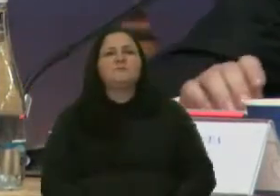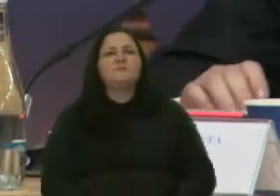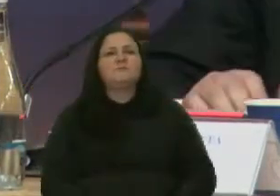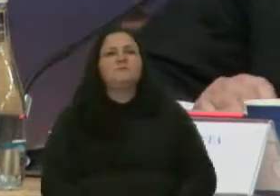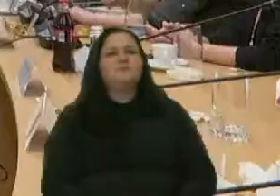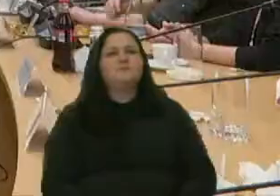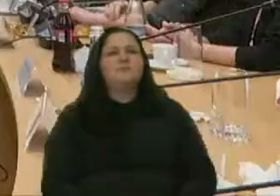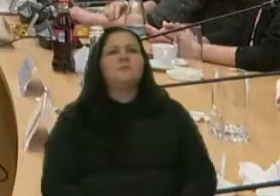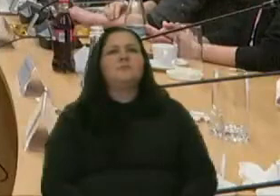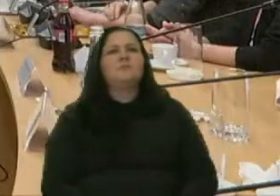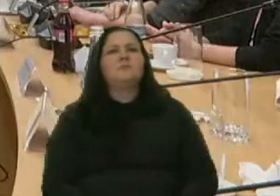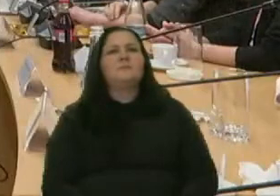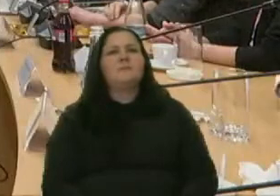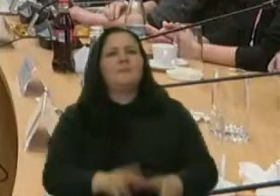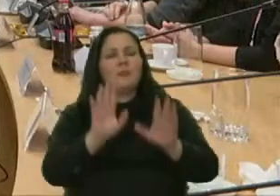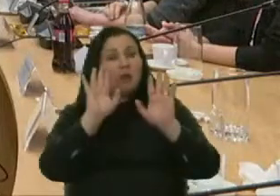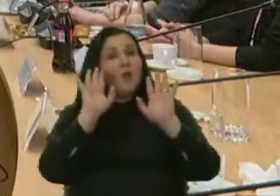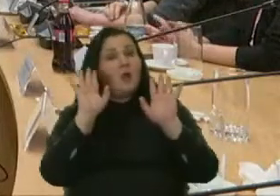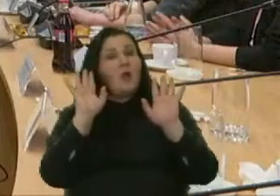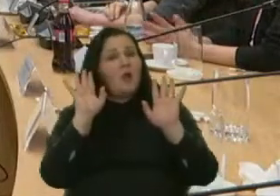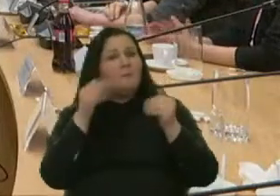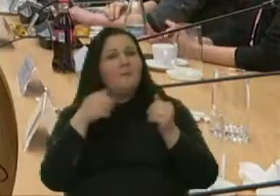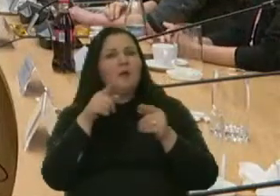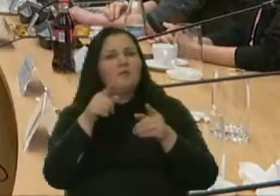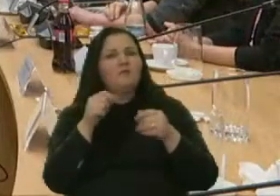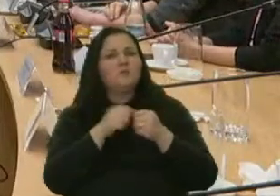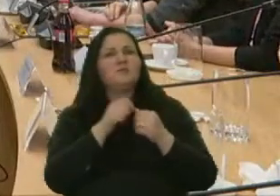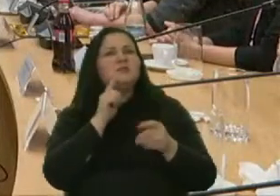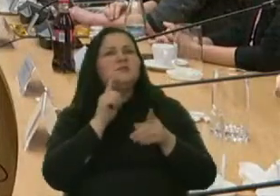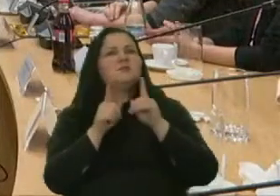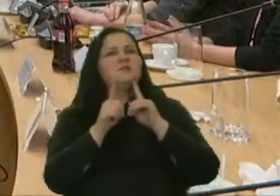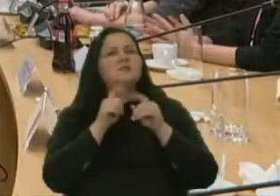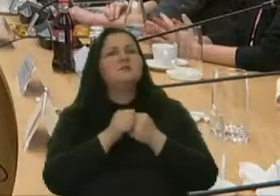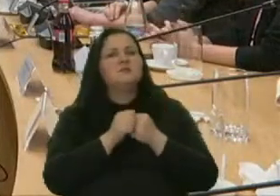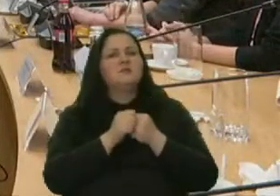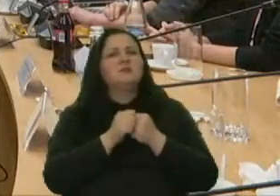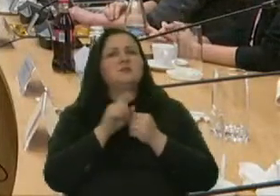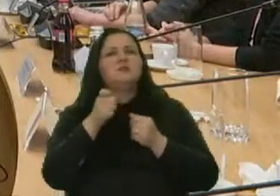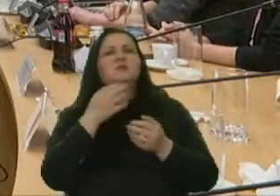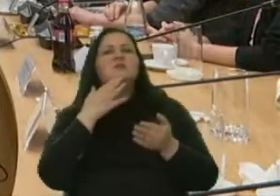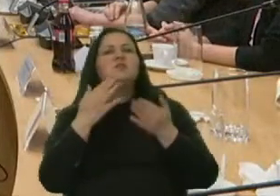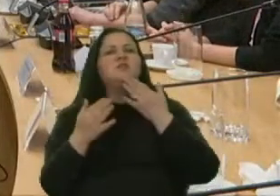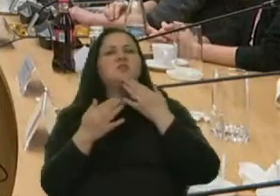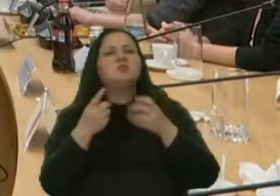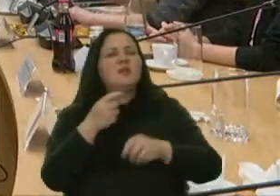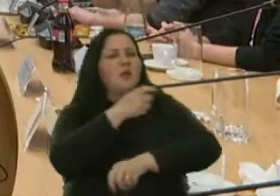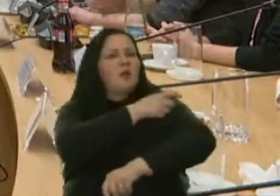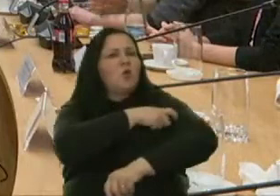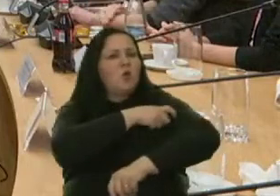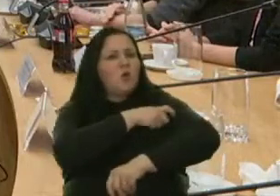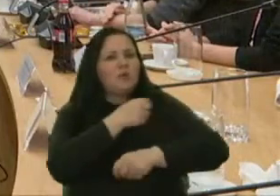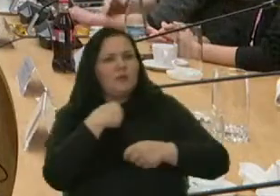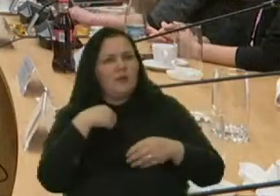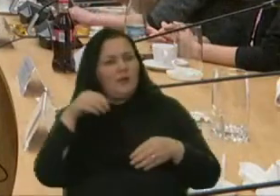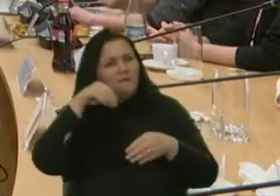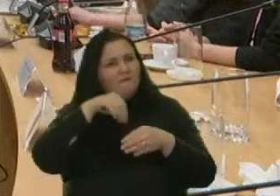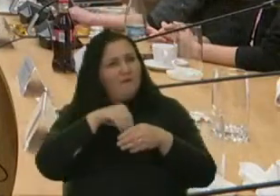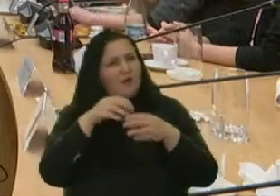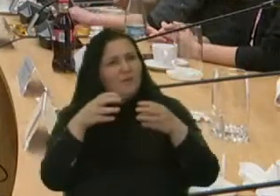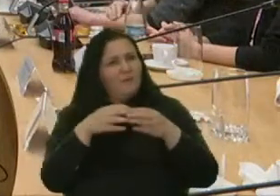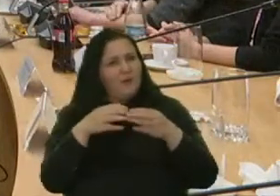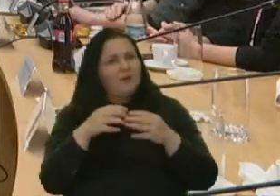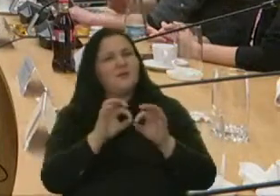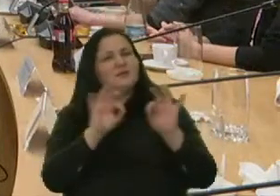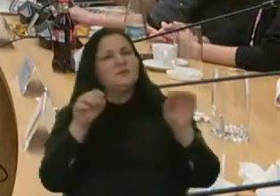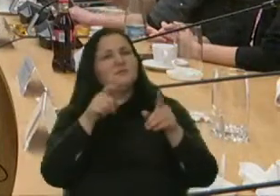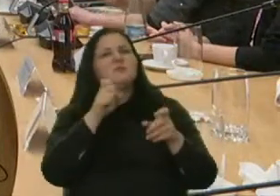răspuns direct Mulțumesc frumos am avut să știți că am avut această discuție în ședința de comisie din care fac parte în care exact